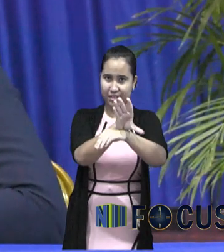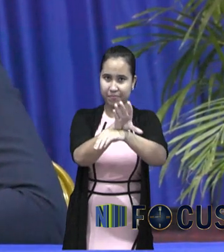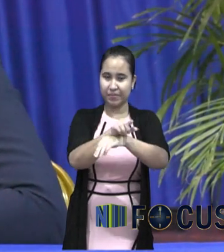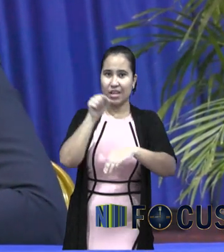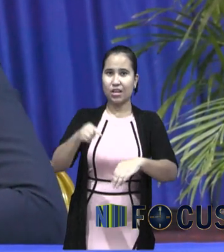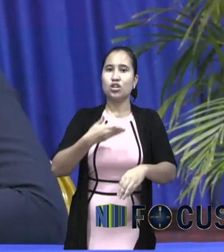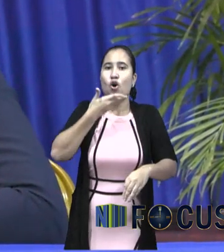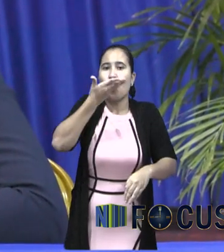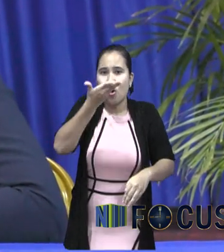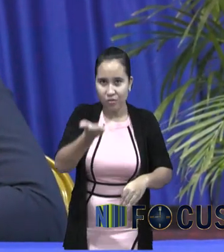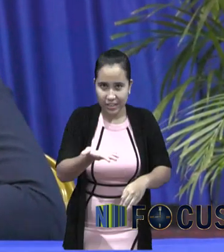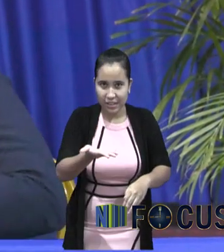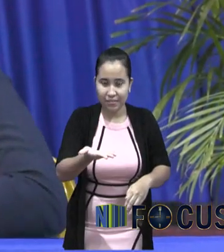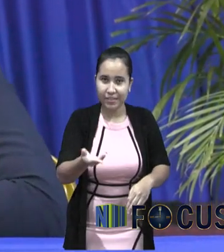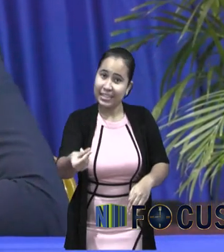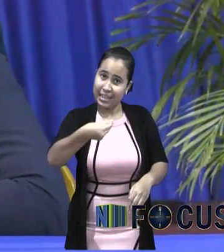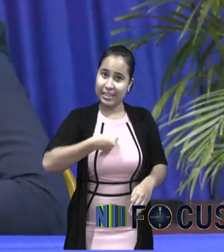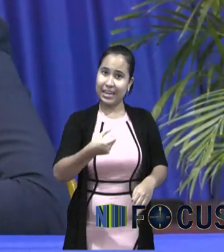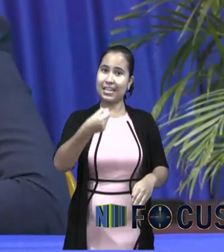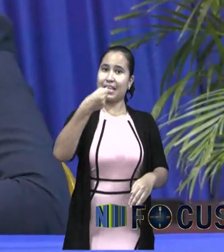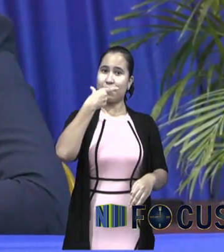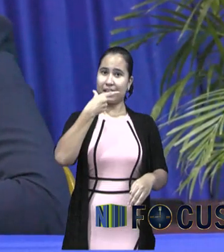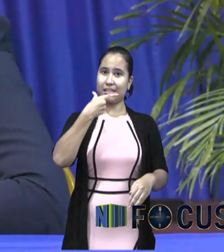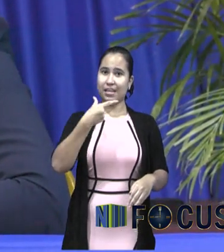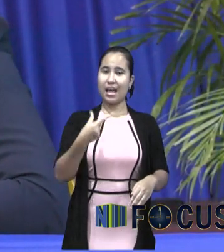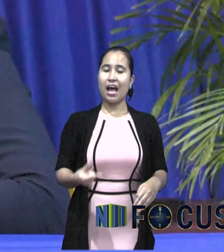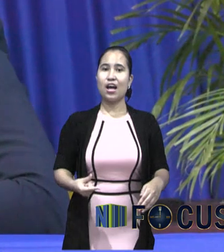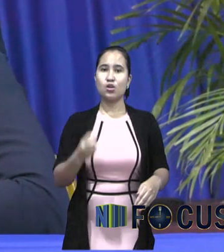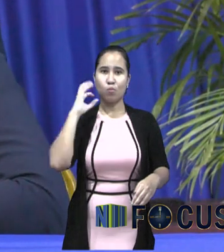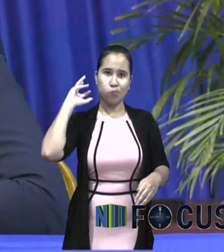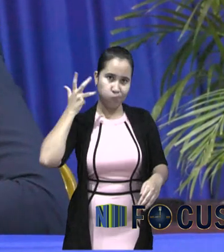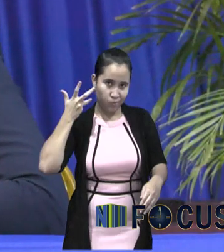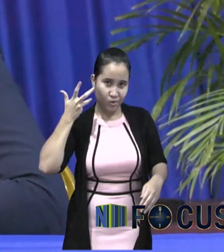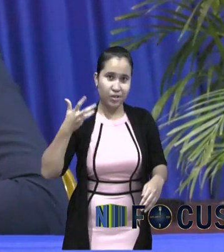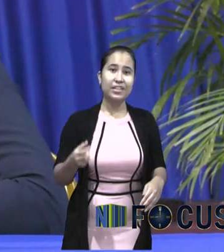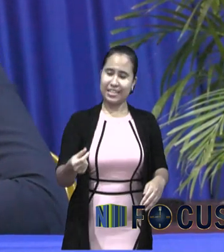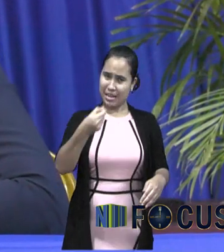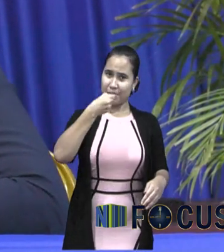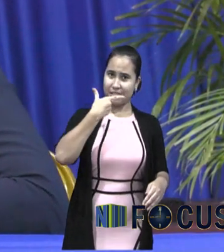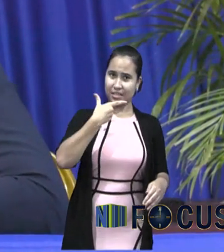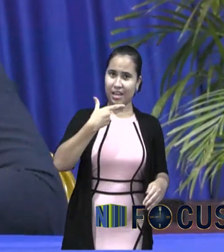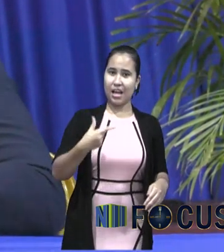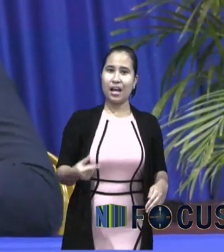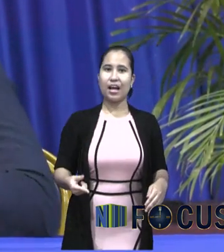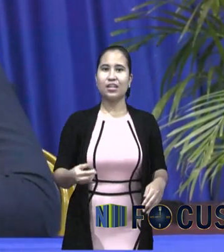je kies een tablet voor braken. If je hebt diarree, je kies een tablet voor diarree. If je droge uit, je kies een